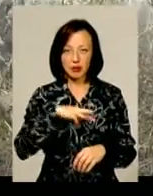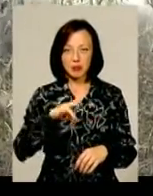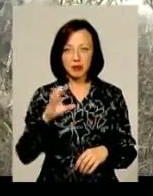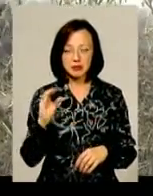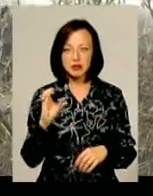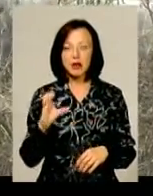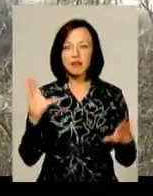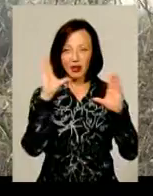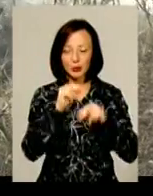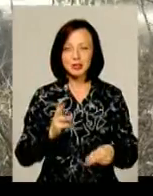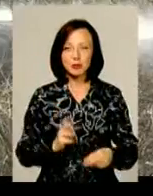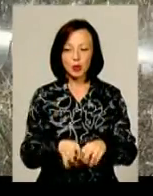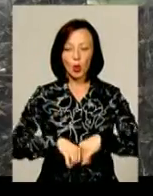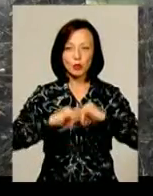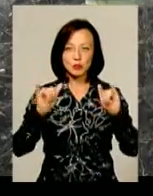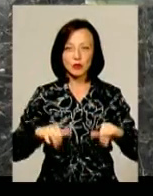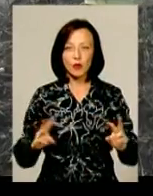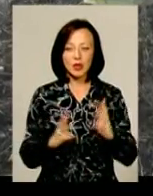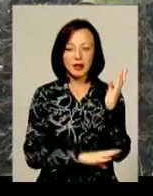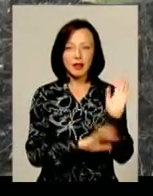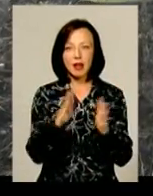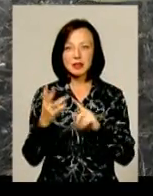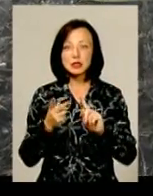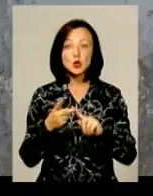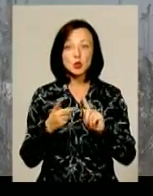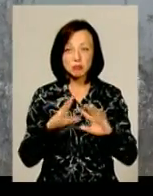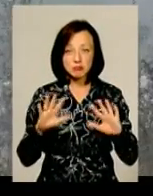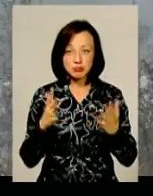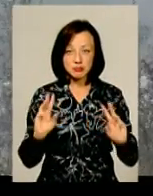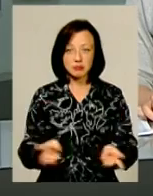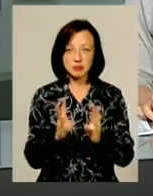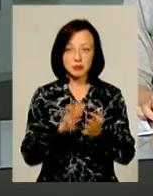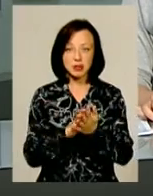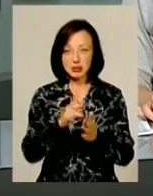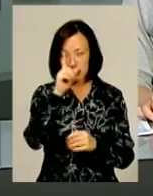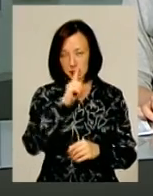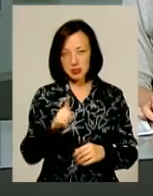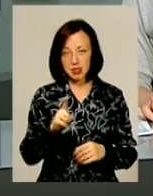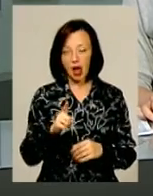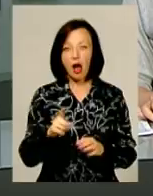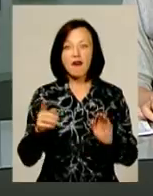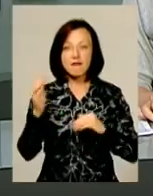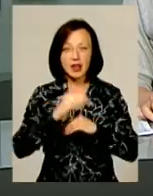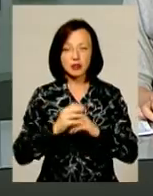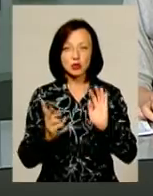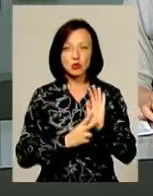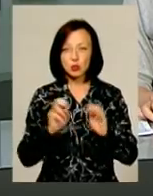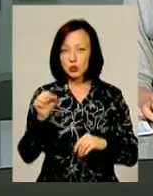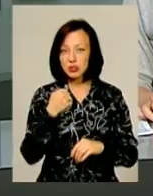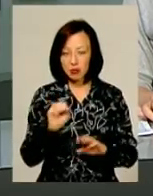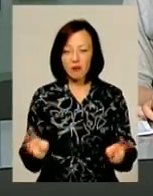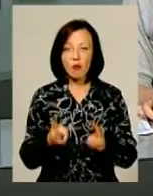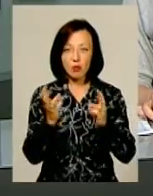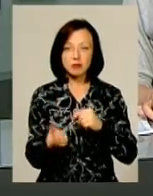запобігти розповсюдженню вогню на ліс. Це вже другий випадок займання сміття за місяць. Нагадаю, ввечері 7 серпня